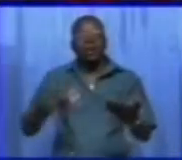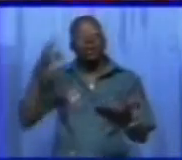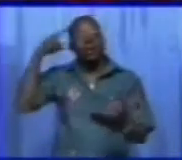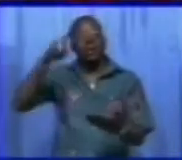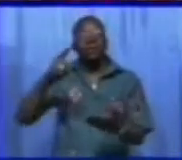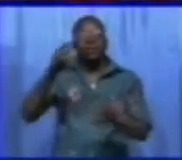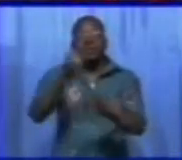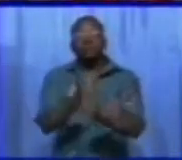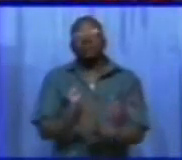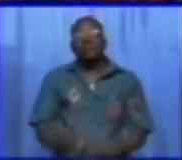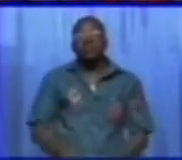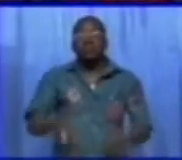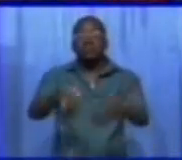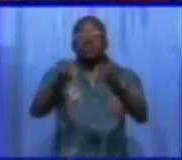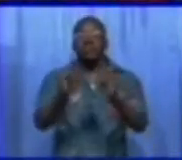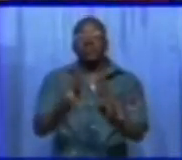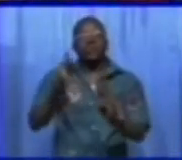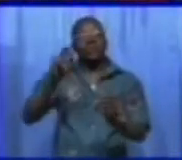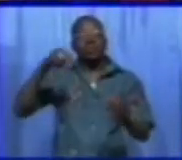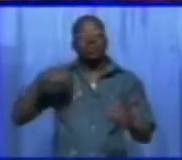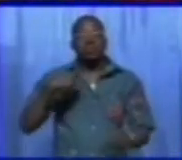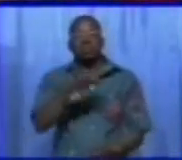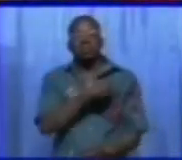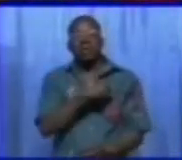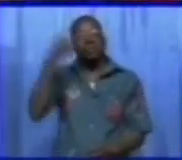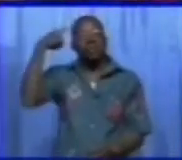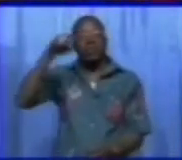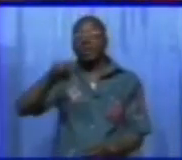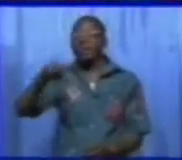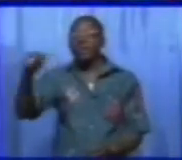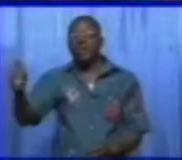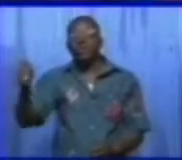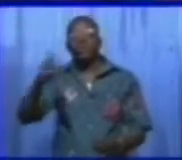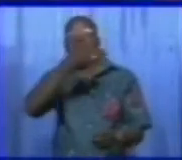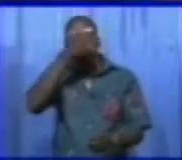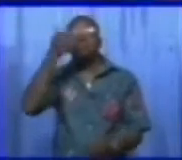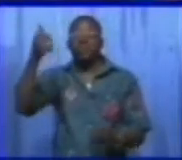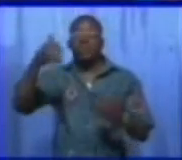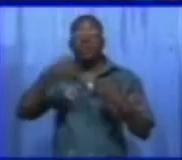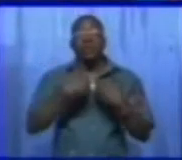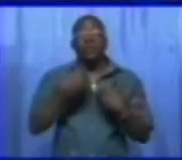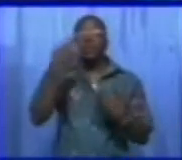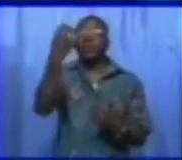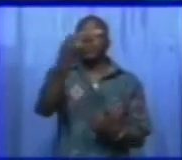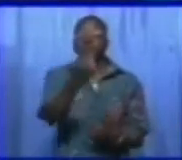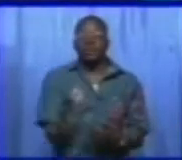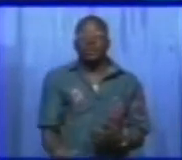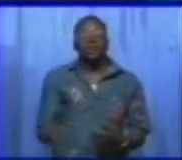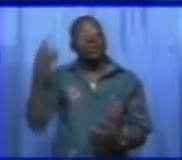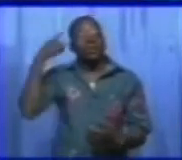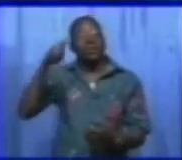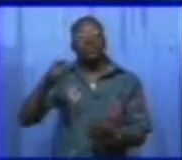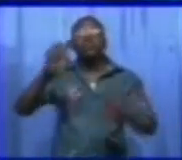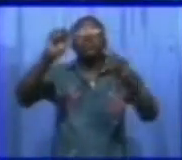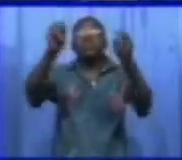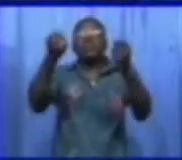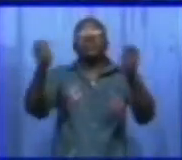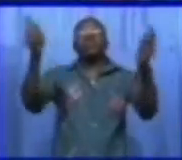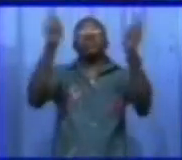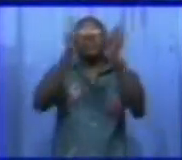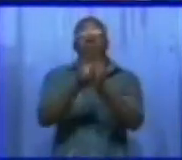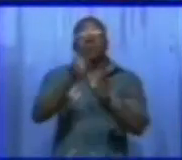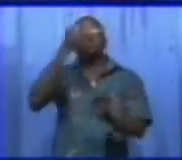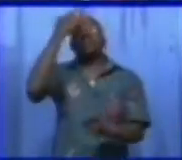de ce congrès offre une opportunité aux membres de la SOBUP et ses sympathisants de mieux aborder trois éléments fondamentaux du thème de la rencontre, à